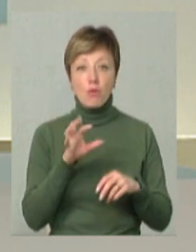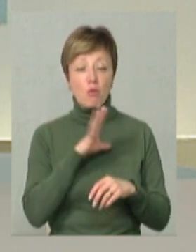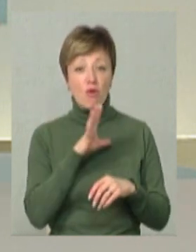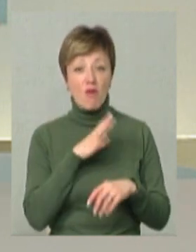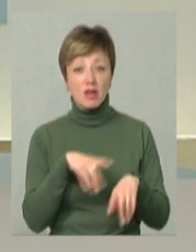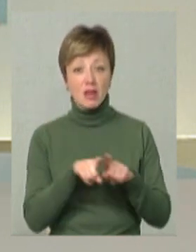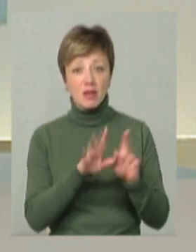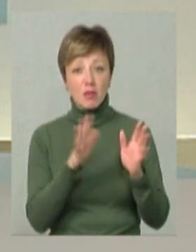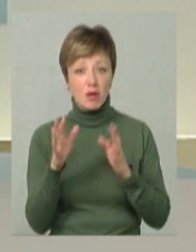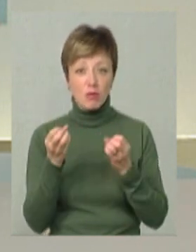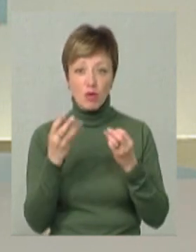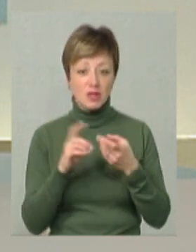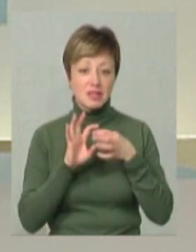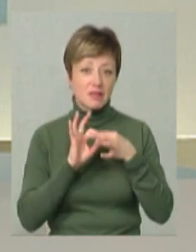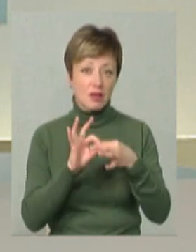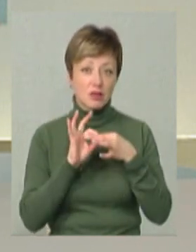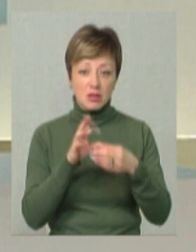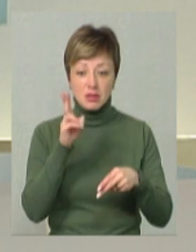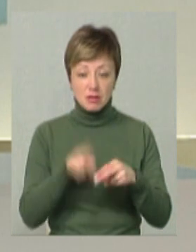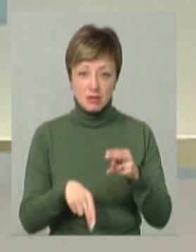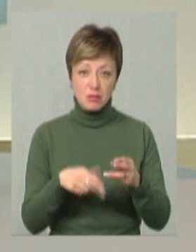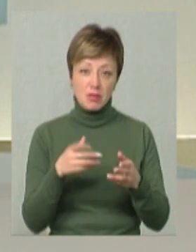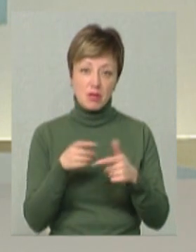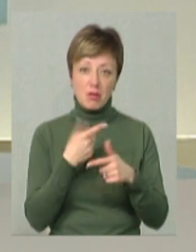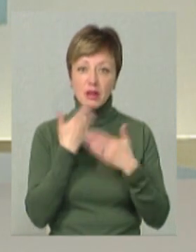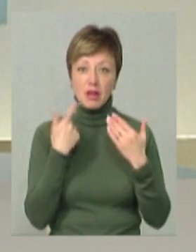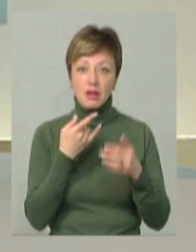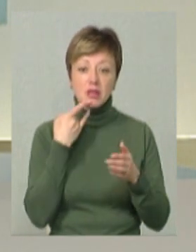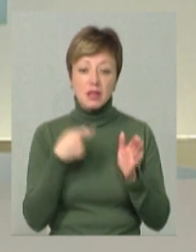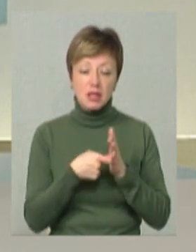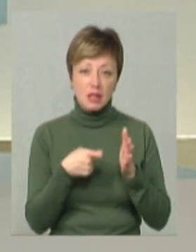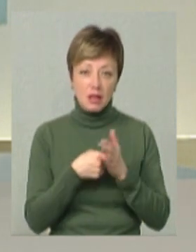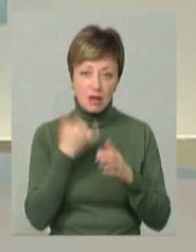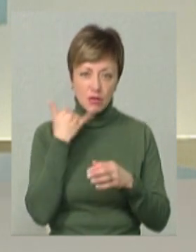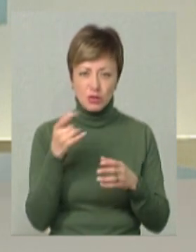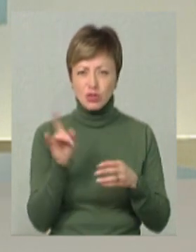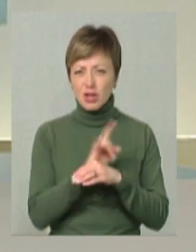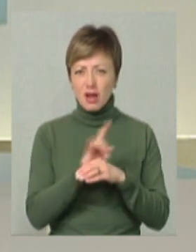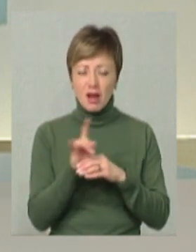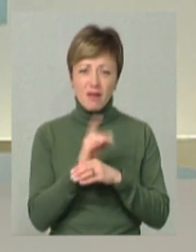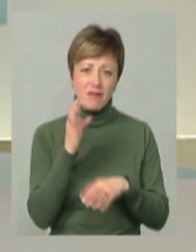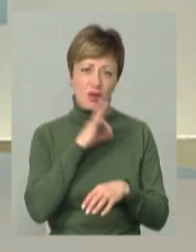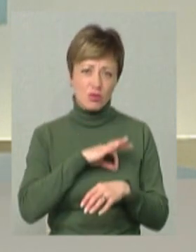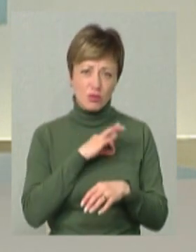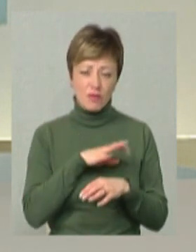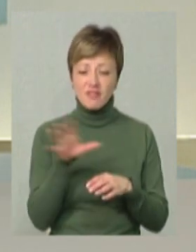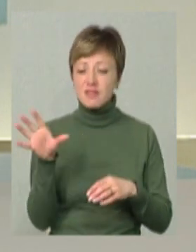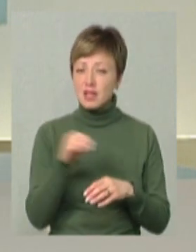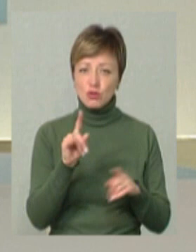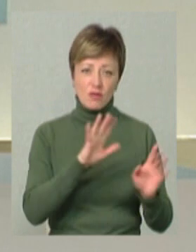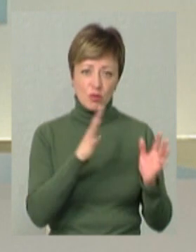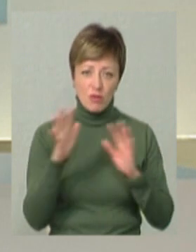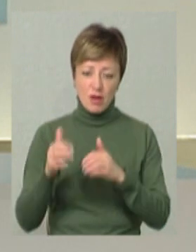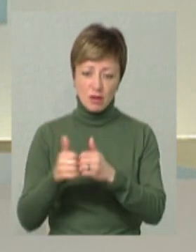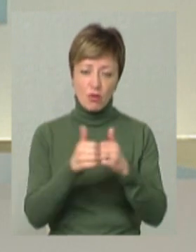такі випадки, що просто не виходить на зв'язок, обірвався зв'язок, чи немає де підзарядити телефон. Шахраї використовують на свою користь усе, що